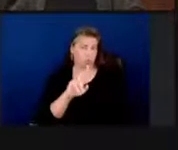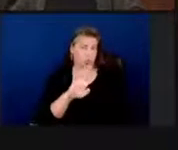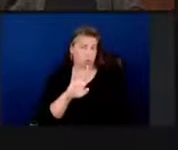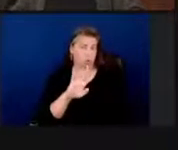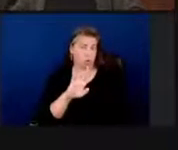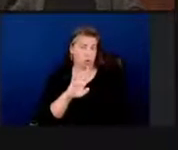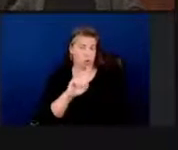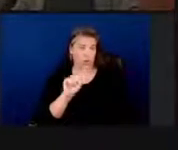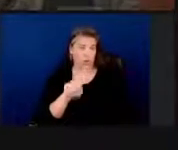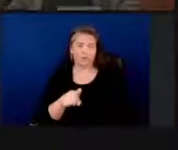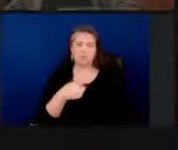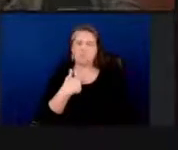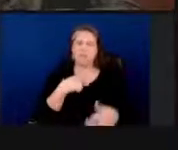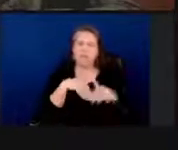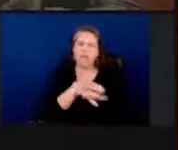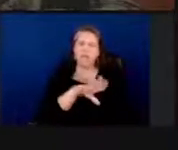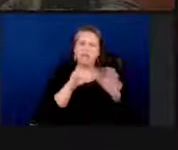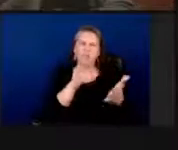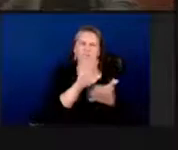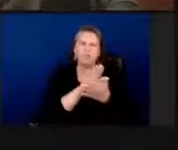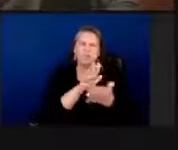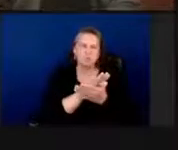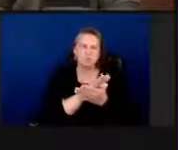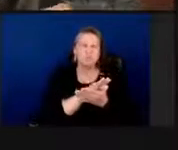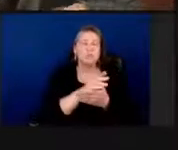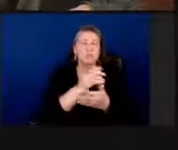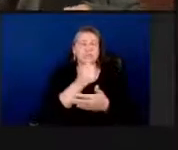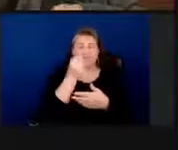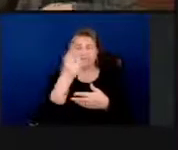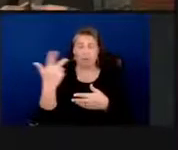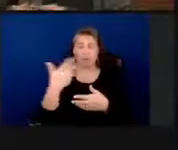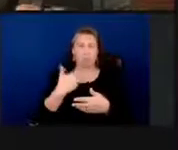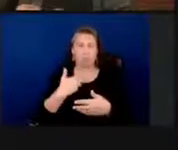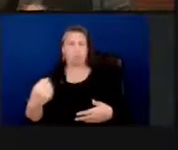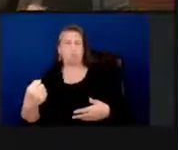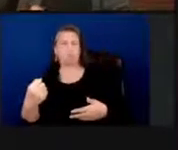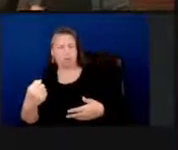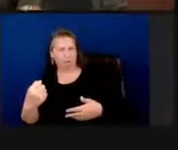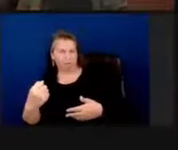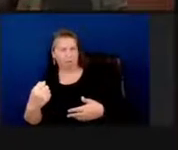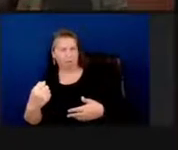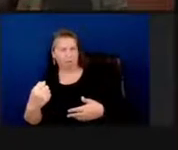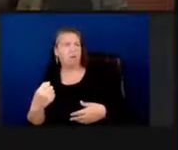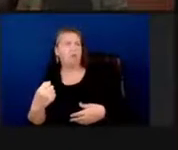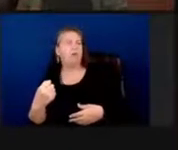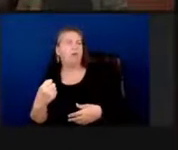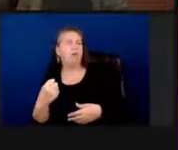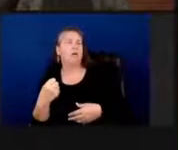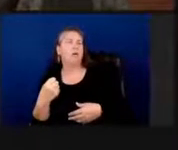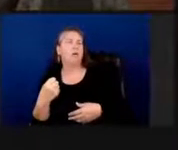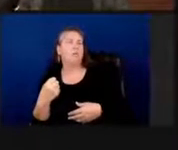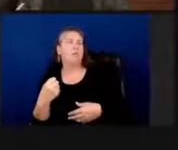Kwanza, kadri ninavyoenda katika shule mbalimbali,